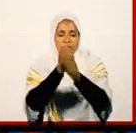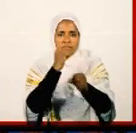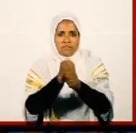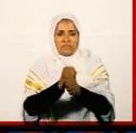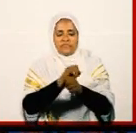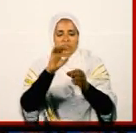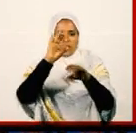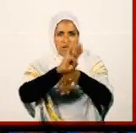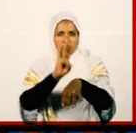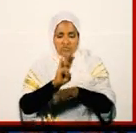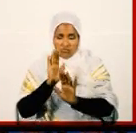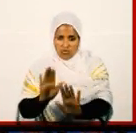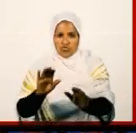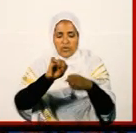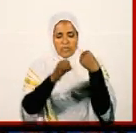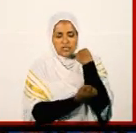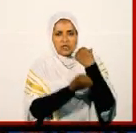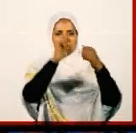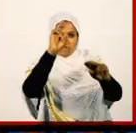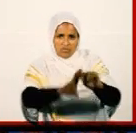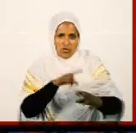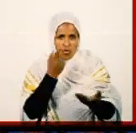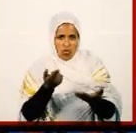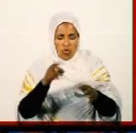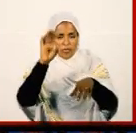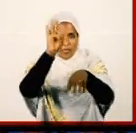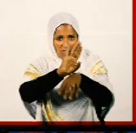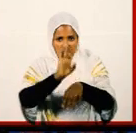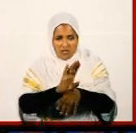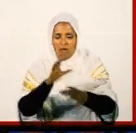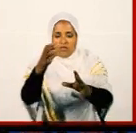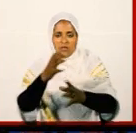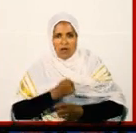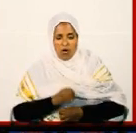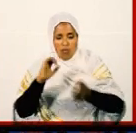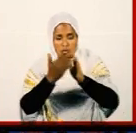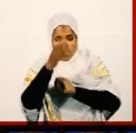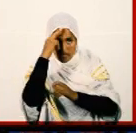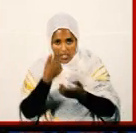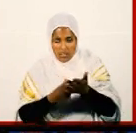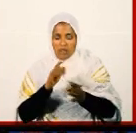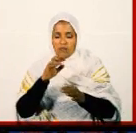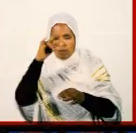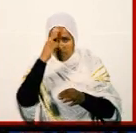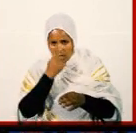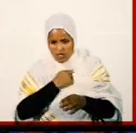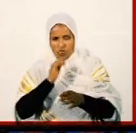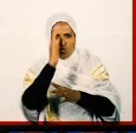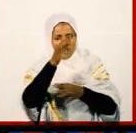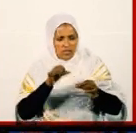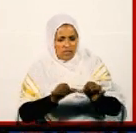በእነሱ ላይ የሚሰራ ስራ ቤተክርስቲያኒቱን መሰረት መጣል ነው። የቤተክርስቲያን ተረካቢዎች እንደመሆናቸው